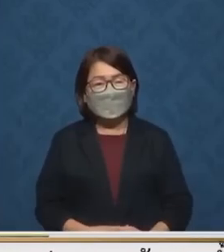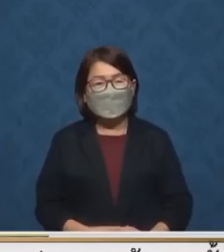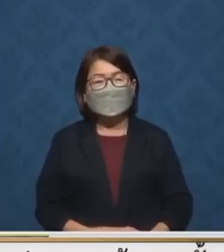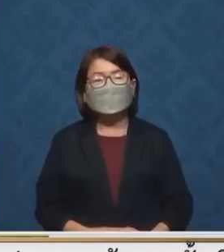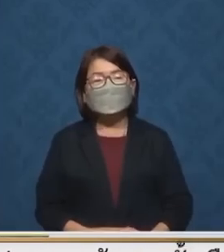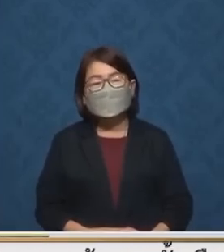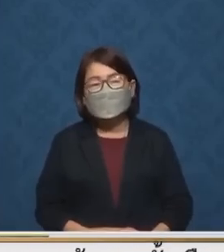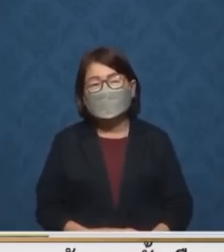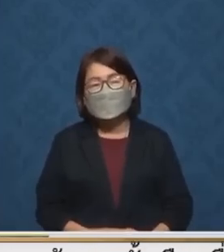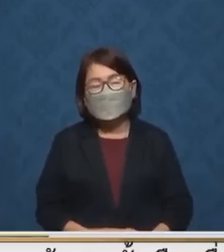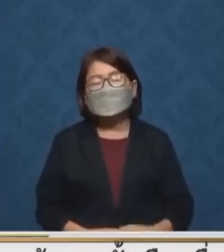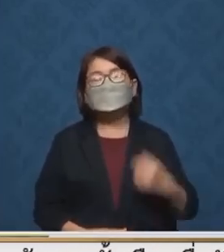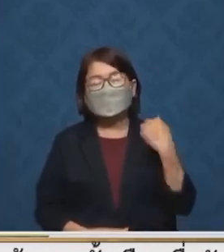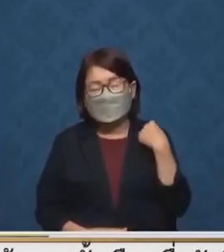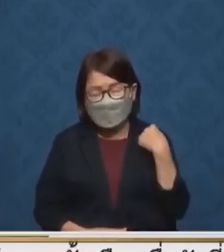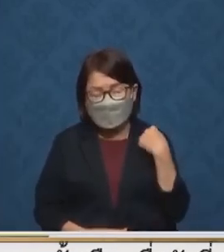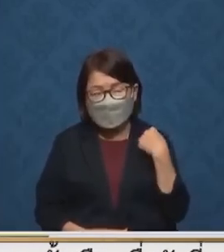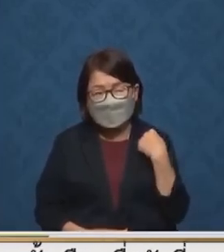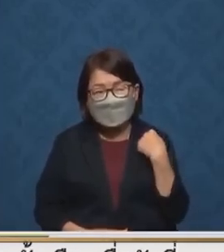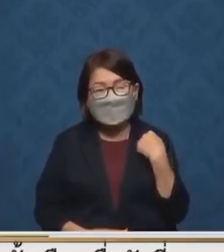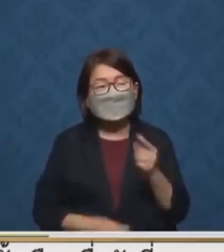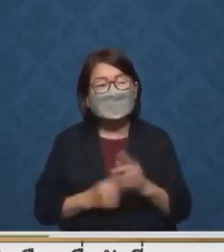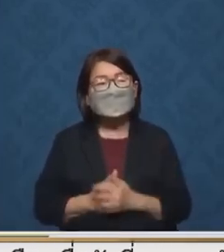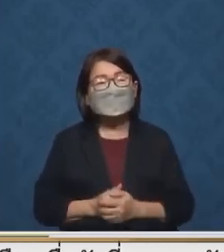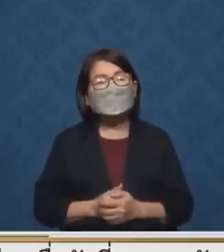อีเรื่องนึง ข้อหใจจ ธ่ NASA